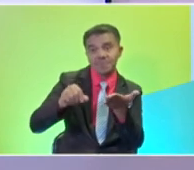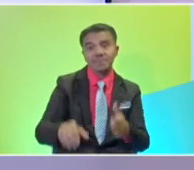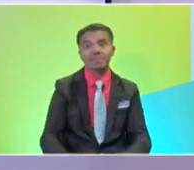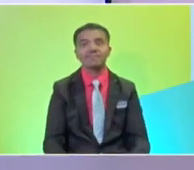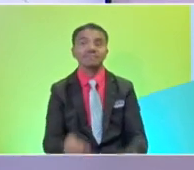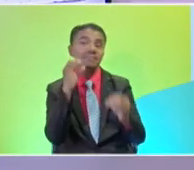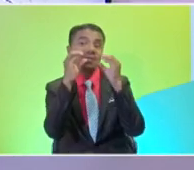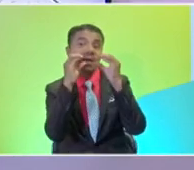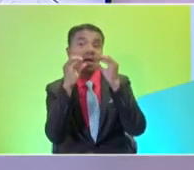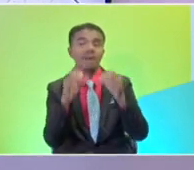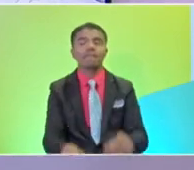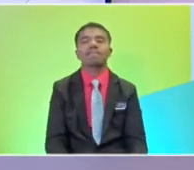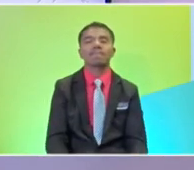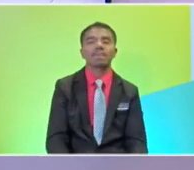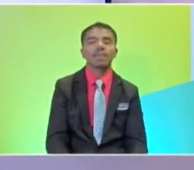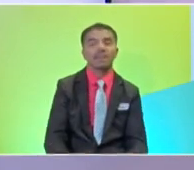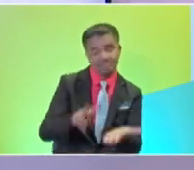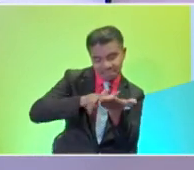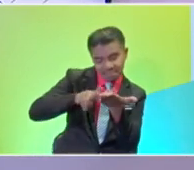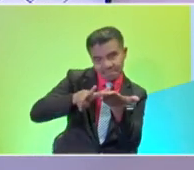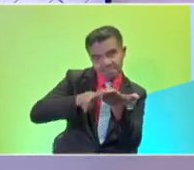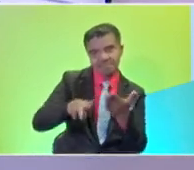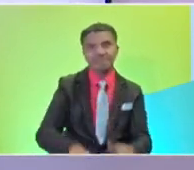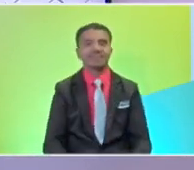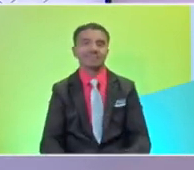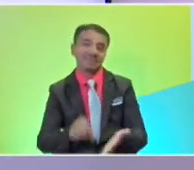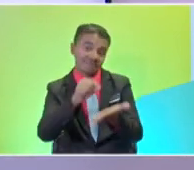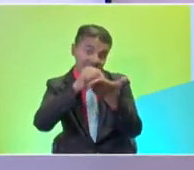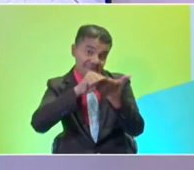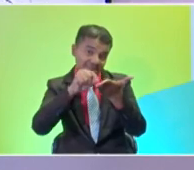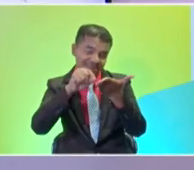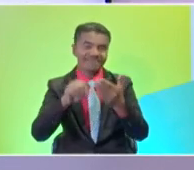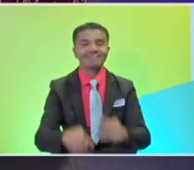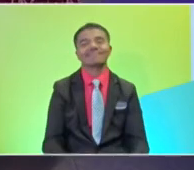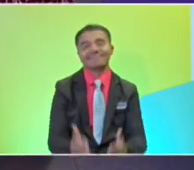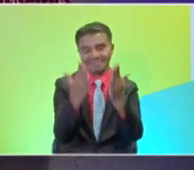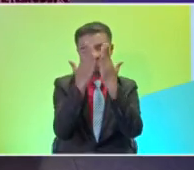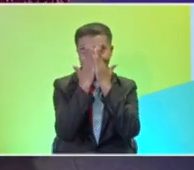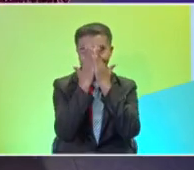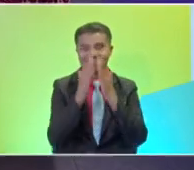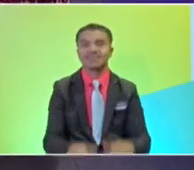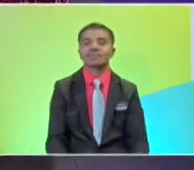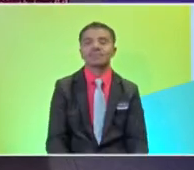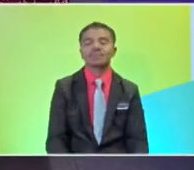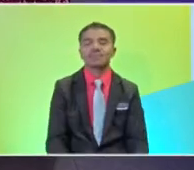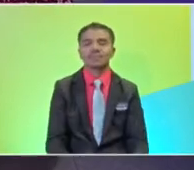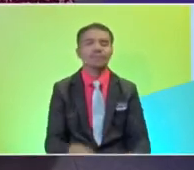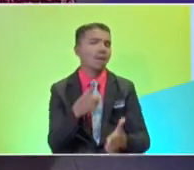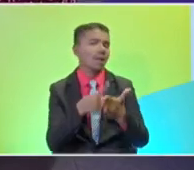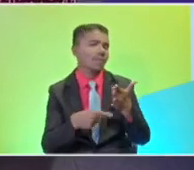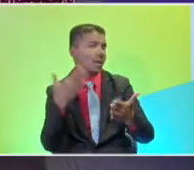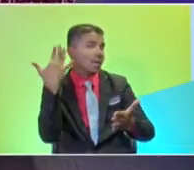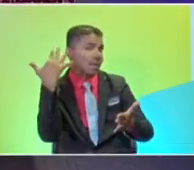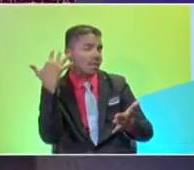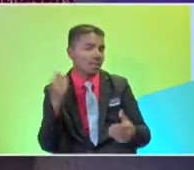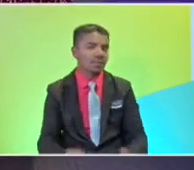bercakap alqiraah membaca alkitabah menulis Oke Alhamdulillah apakah yang akan didengar